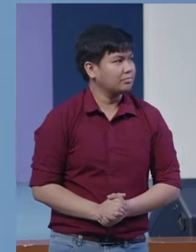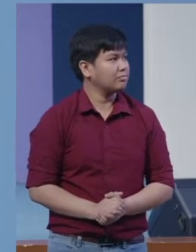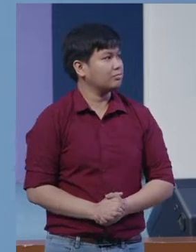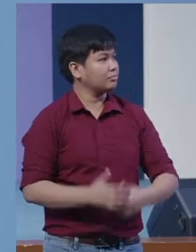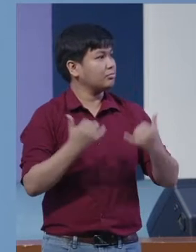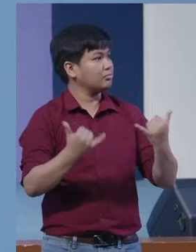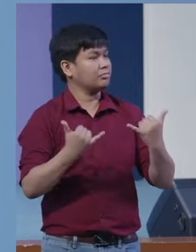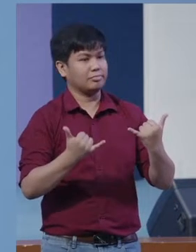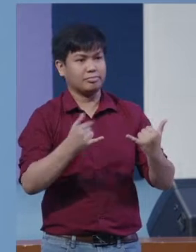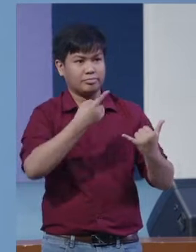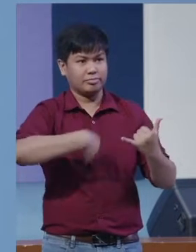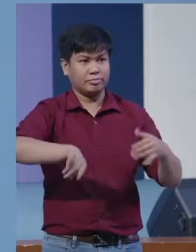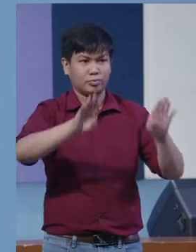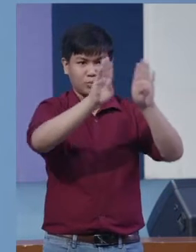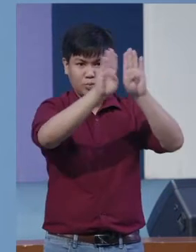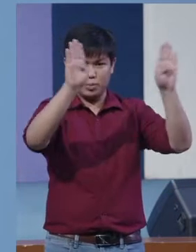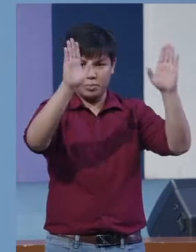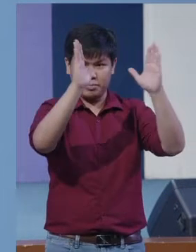Tayo po ay manalangin.